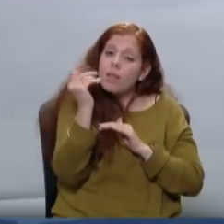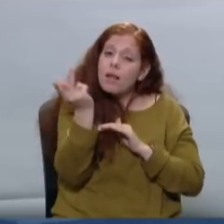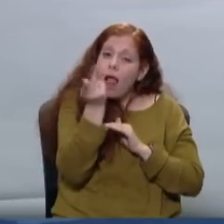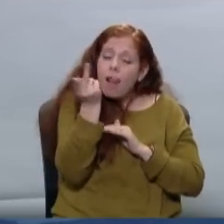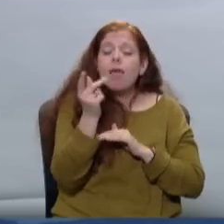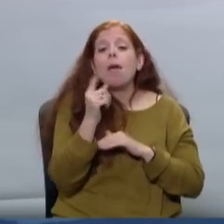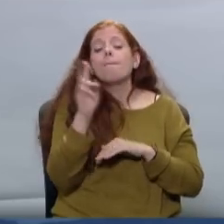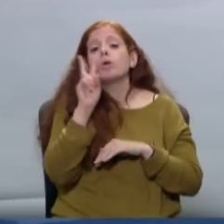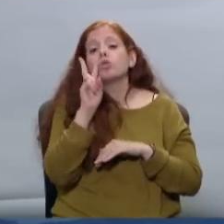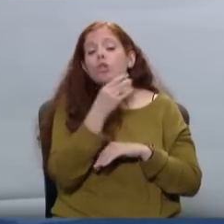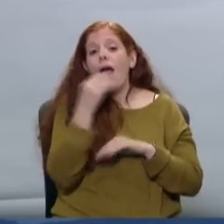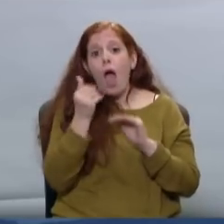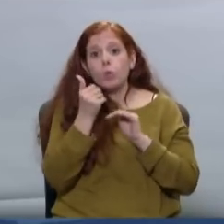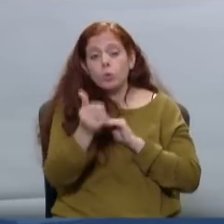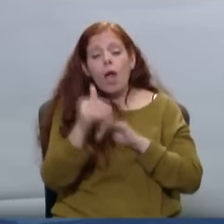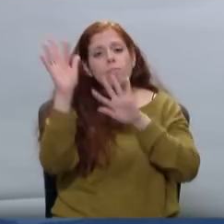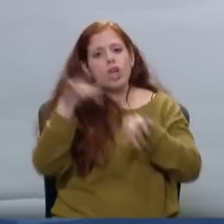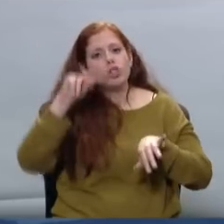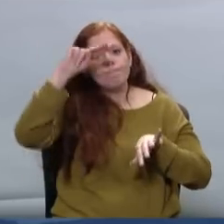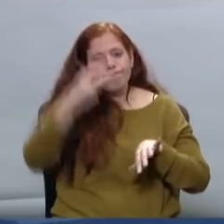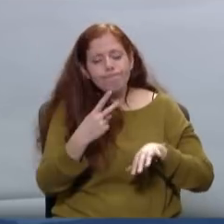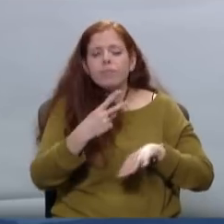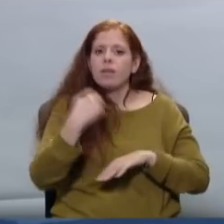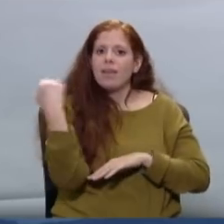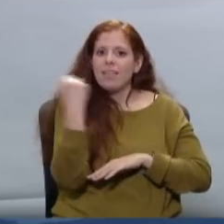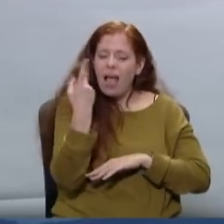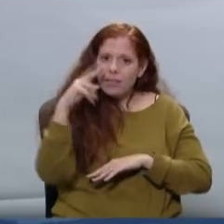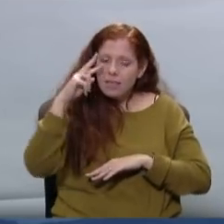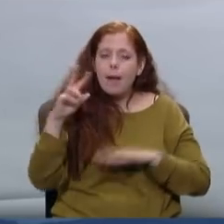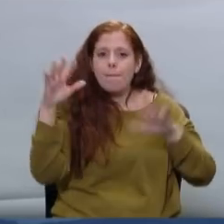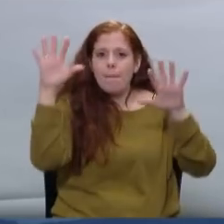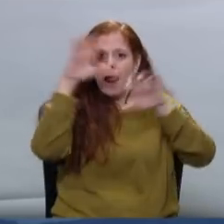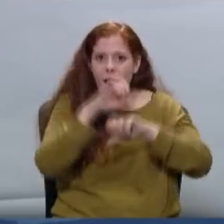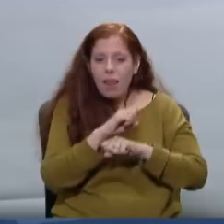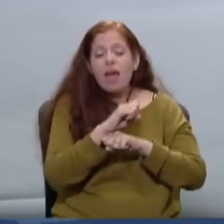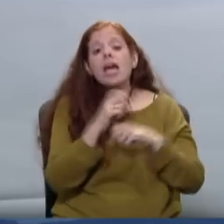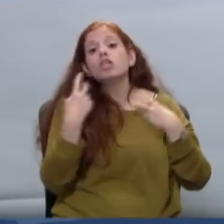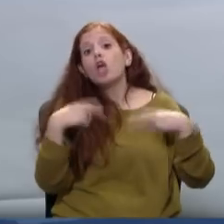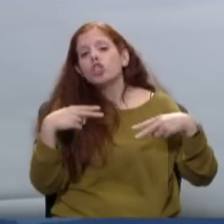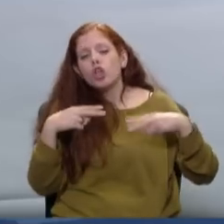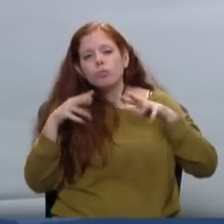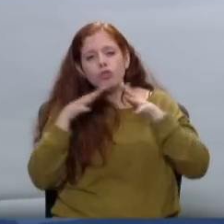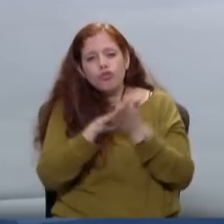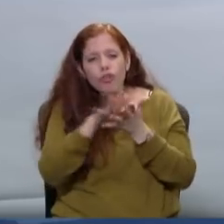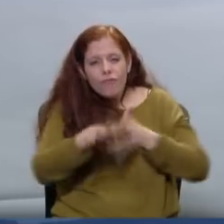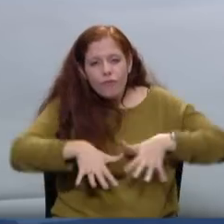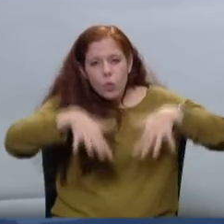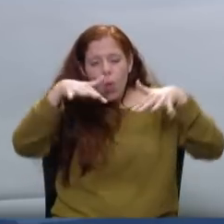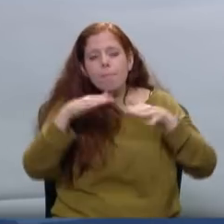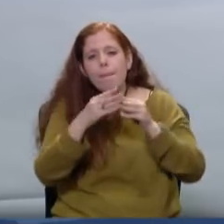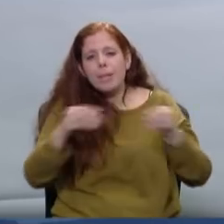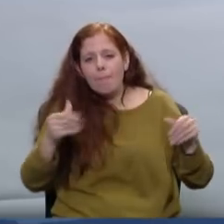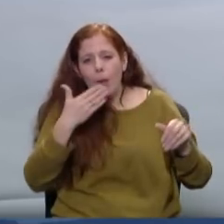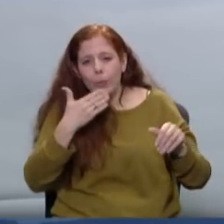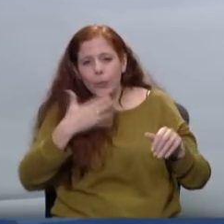בשישי אחר הצהריים הגשם יחזור והוא יתחזק בשעות הערב והלילה. יש חשש משיטפונות, שימו לב, במדבר יהודה וים